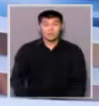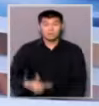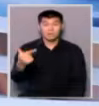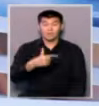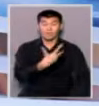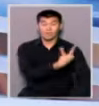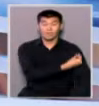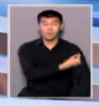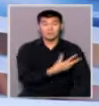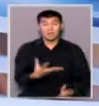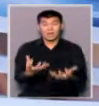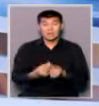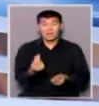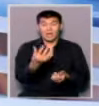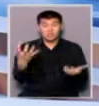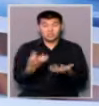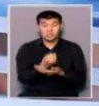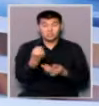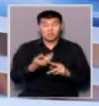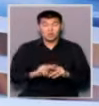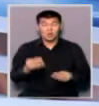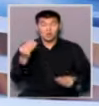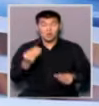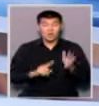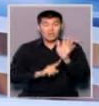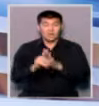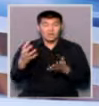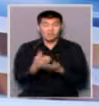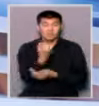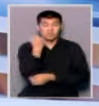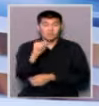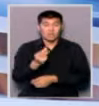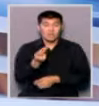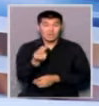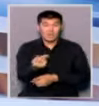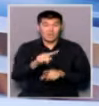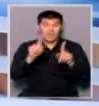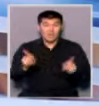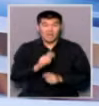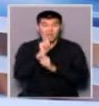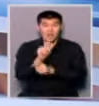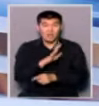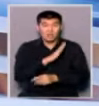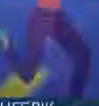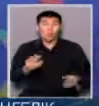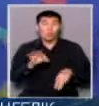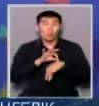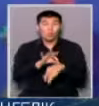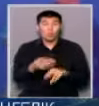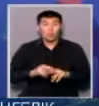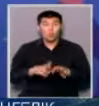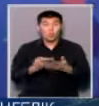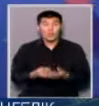Атырауда вакцина алда ақшалай сыйлыққа ие бол ұтыс ойынның алғашқы жеңімпаздарына ақшалай сертификаттар табысталды. Ұйымдастырушылардың